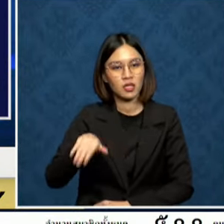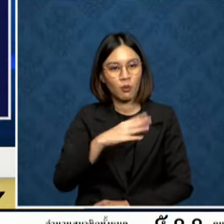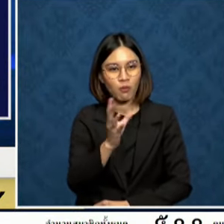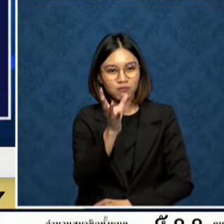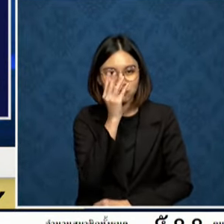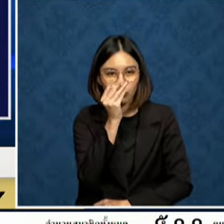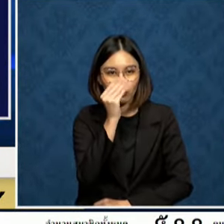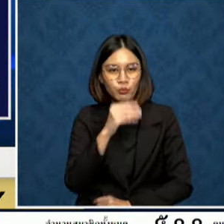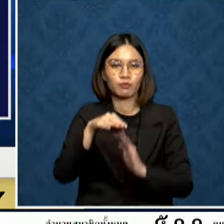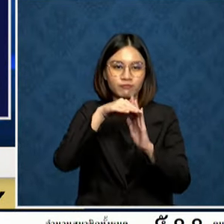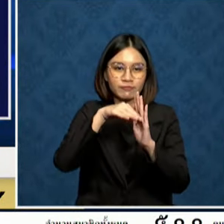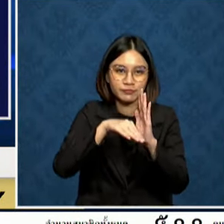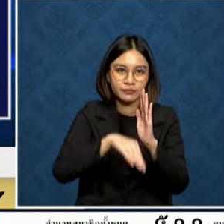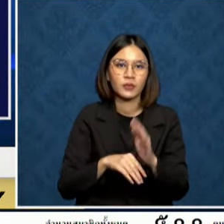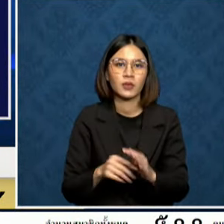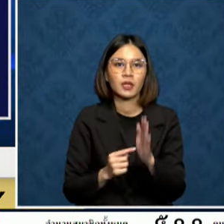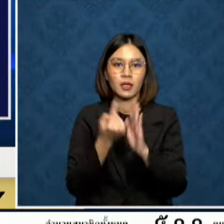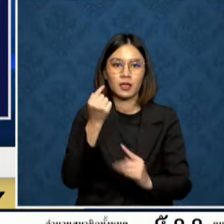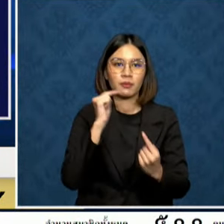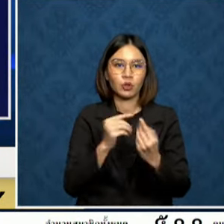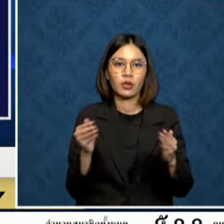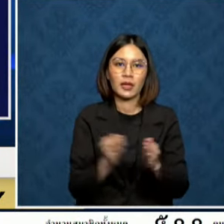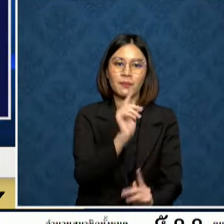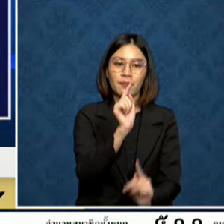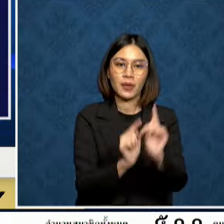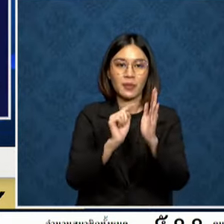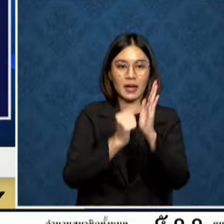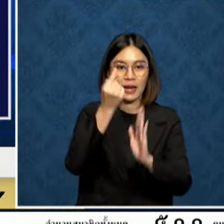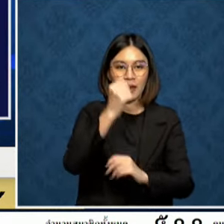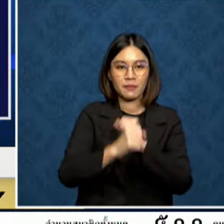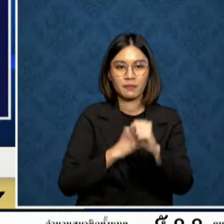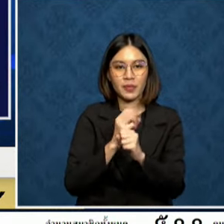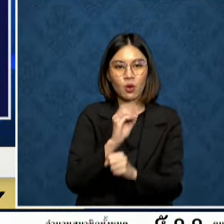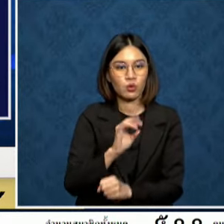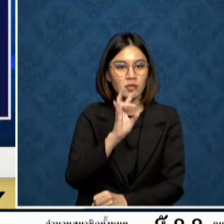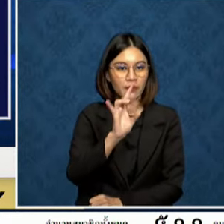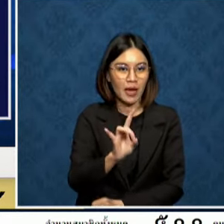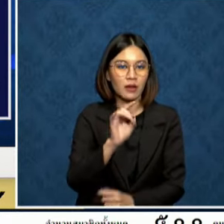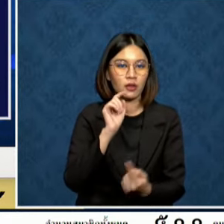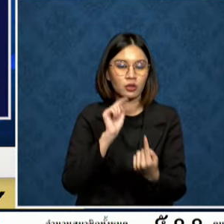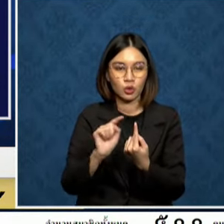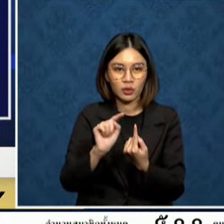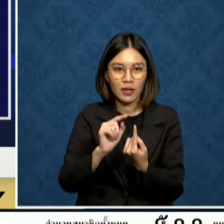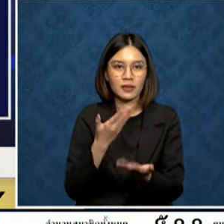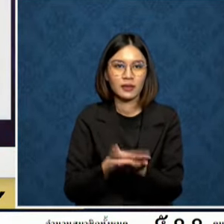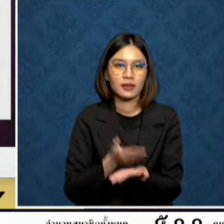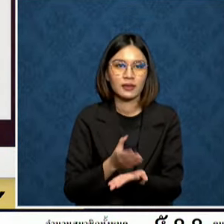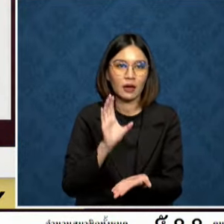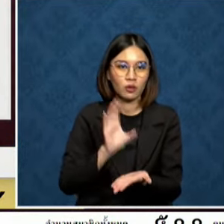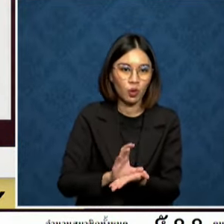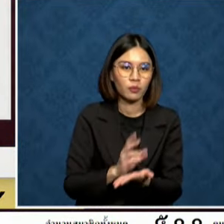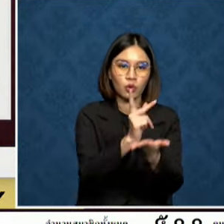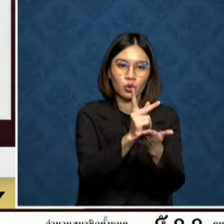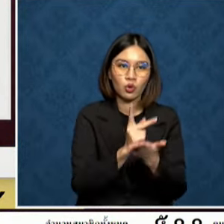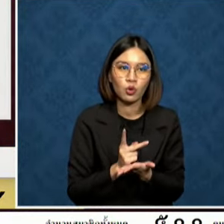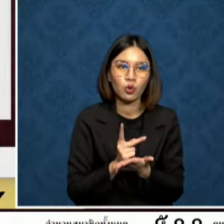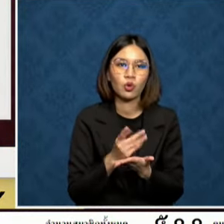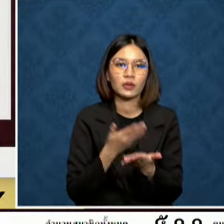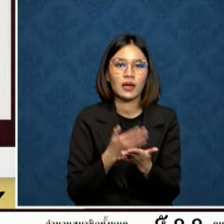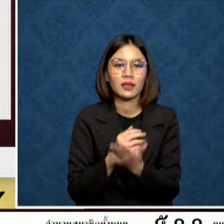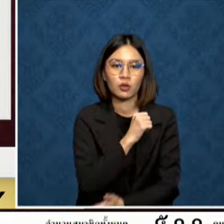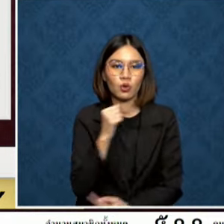กันทีละตัวค่ะตัวแรกค่ะตัวชีววัดแรกนะคะงบปี 68ค่ะเป็นการตั้งเอ่อเงินเพื่อที่จะกู้ชดเชยการขา